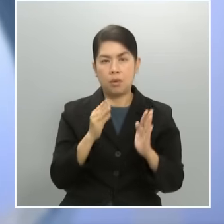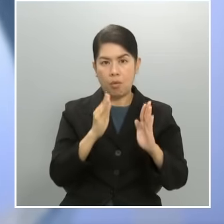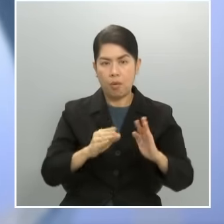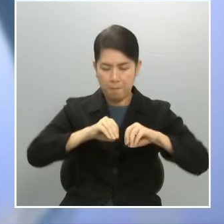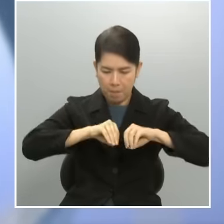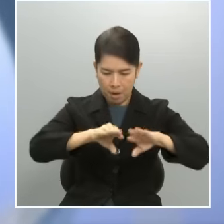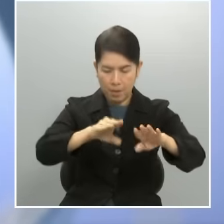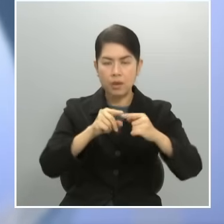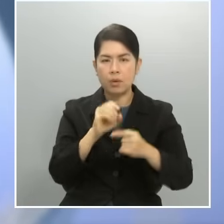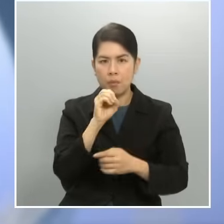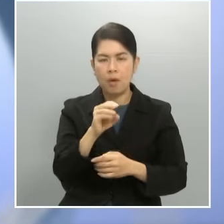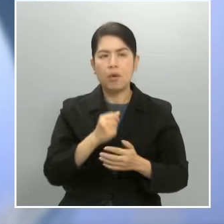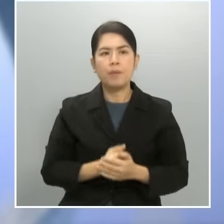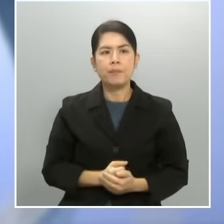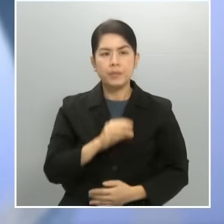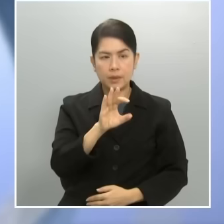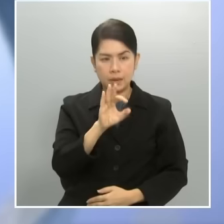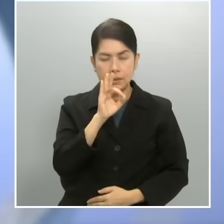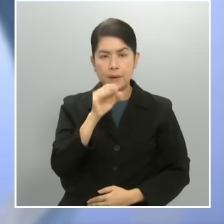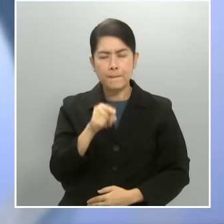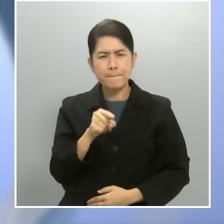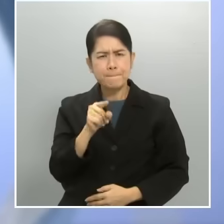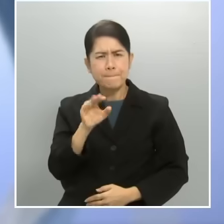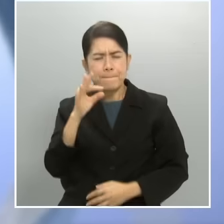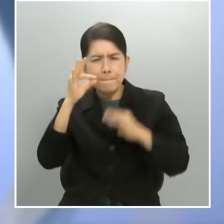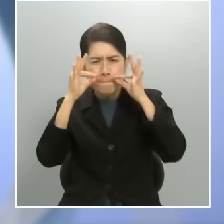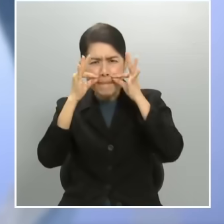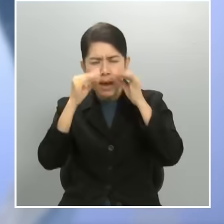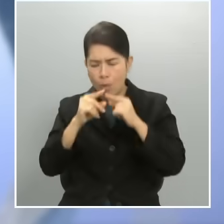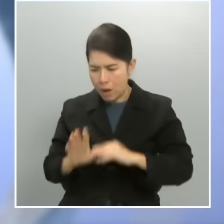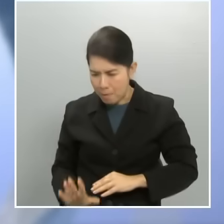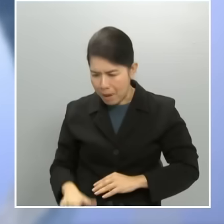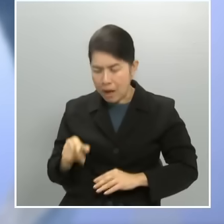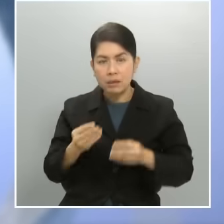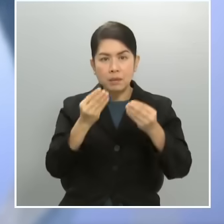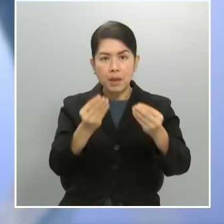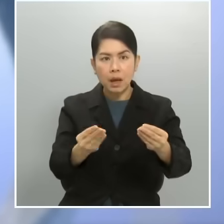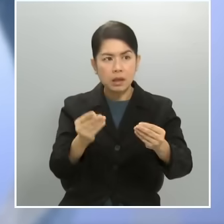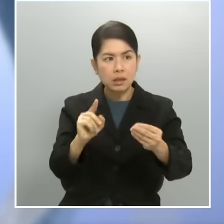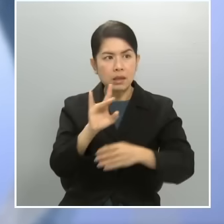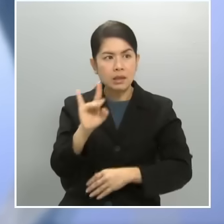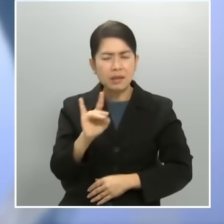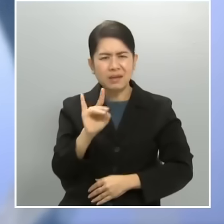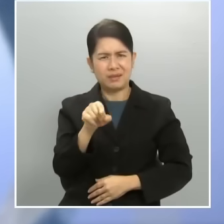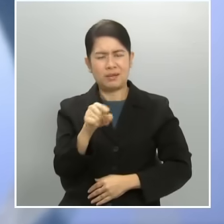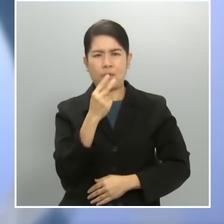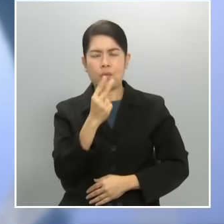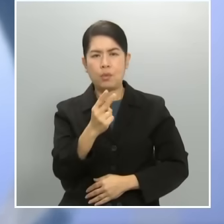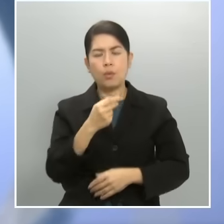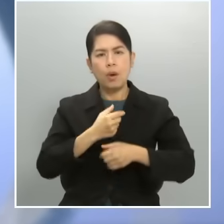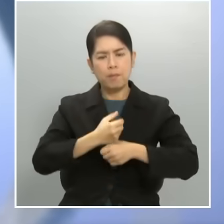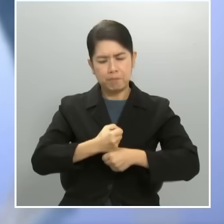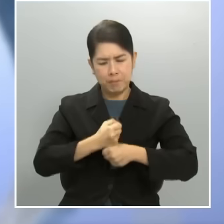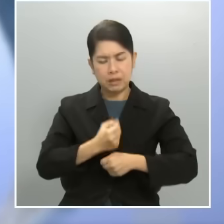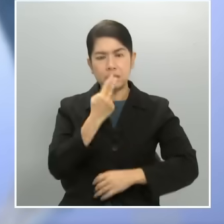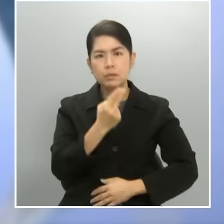จะเลือกหมาหรือแมวหรือแมวตัวไหนดีในการสังเวยครูกายแก้วเนี่ยนะครูกายแก้วคือหลายคนงงว่าคืออะไรท่าน